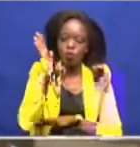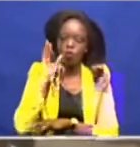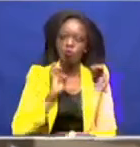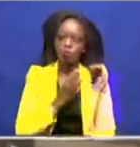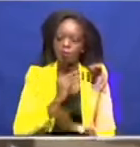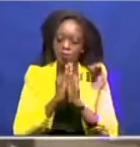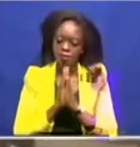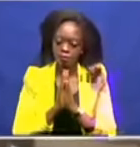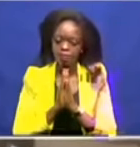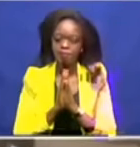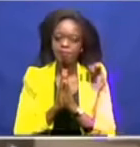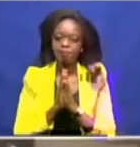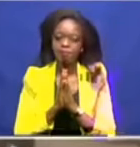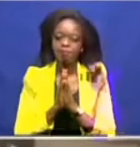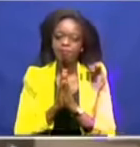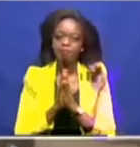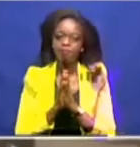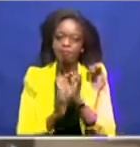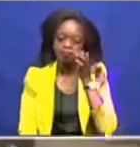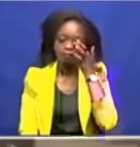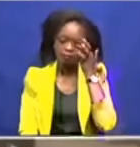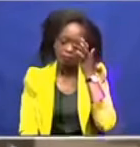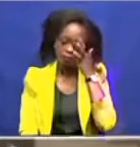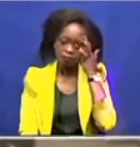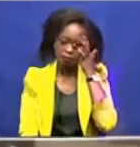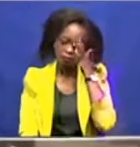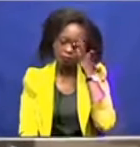tuwakuomba. E Bwana tuwakuomba utusikie.